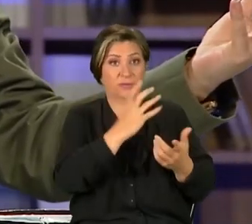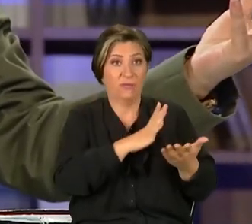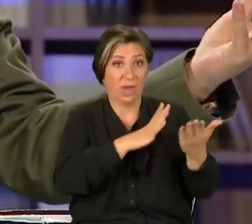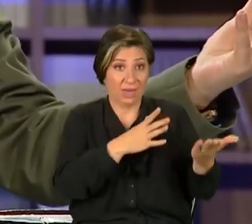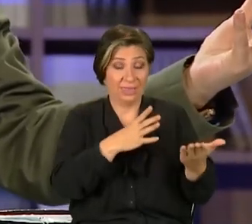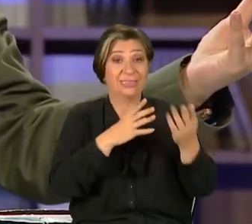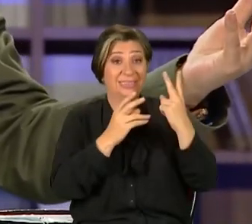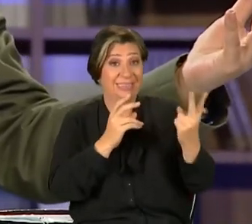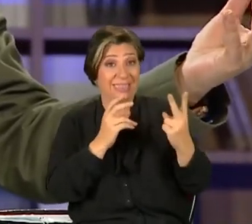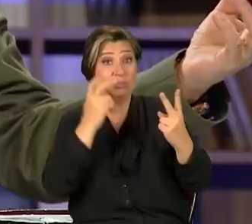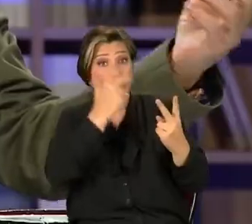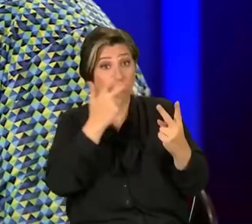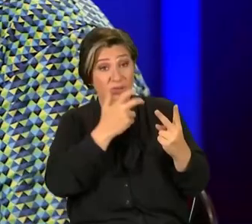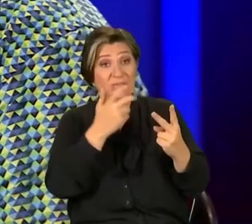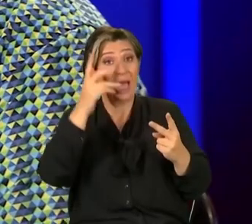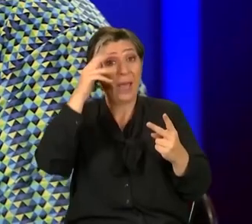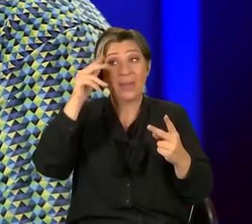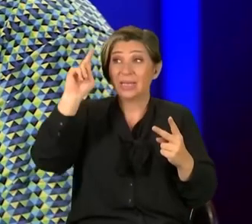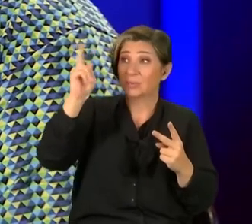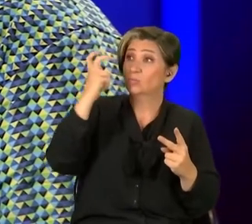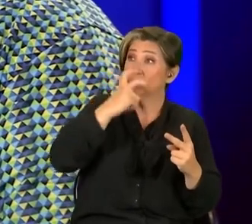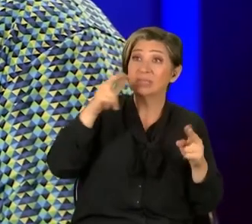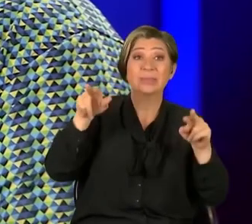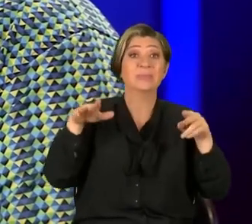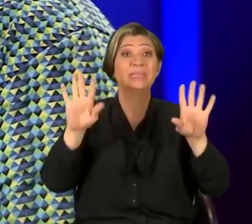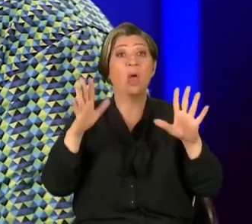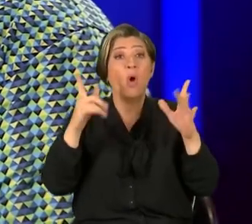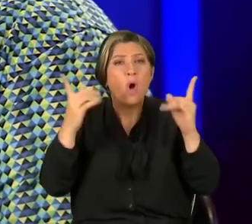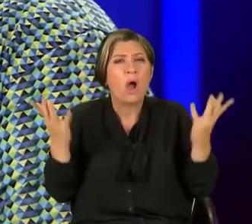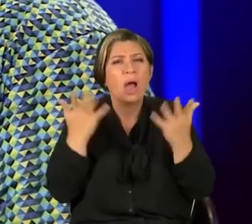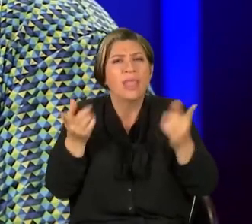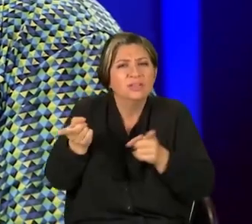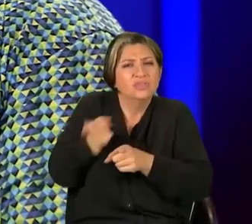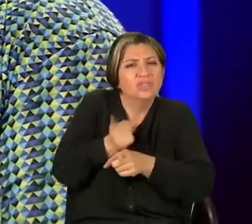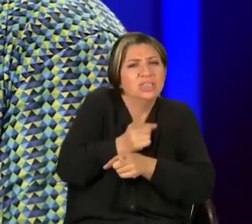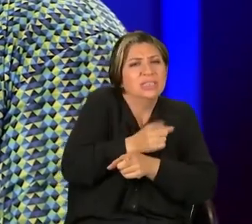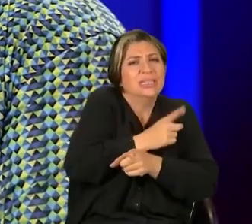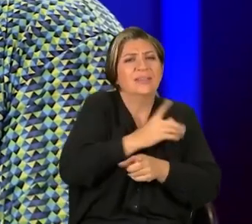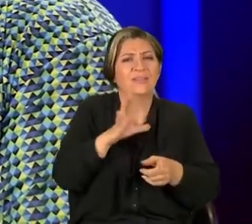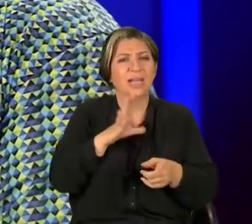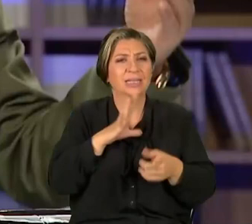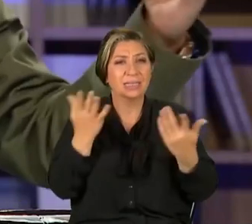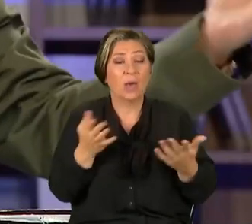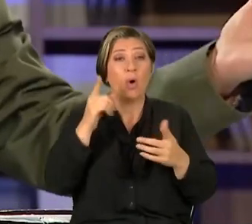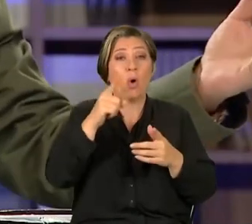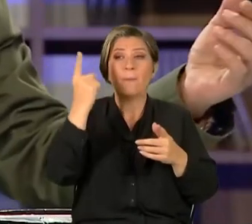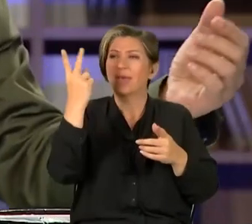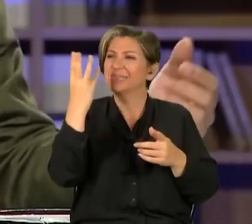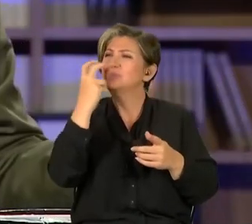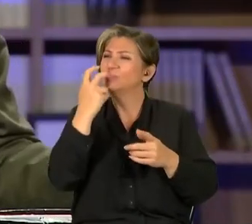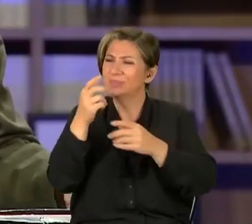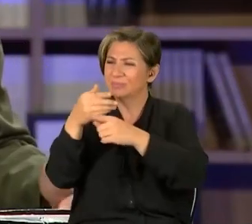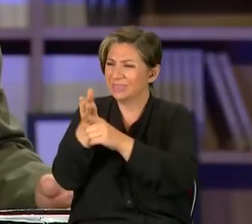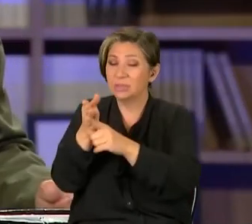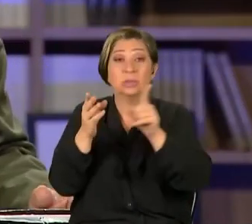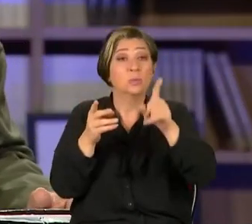Country müziği var hatta senin Country müziğin Amerika'nın kontürü müziği gibi değil o kadar çeşitli ki o kadar çeşitli ki o birkaç parçaya